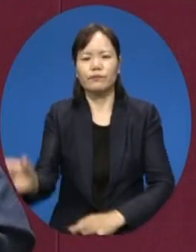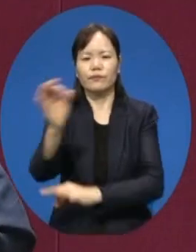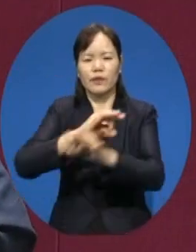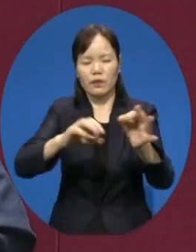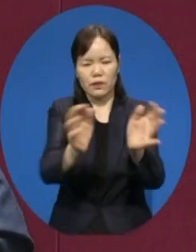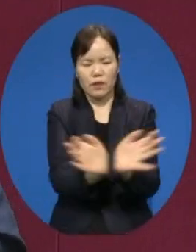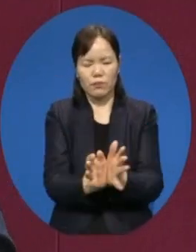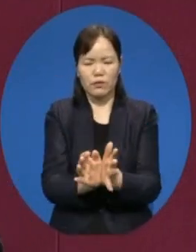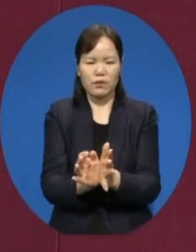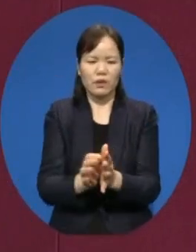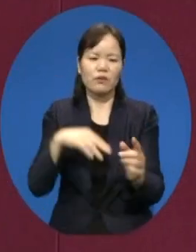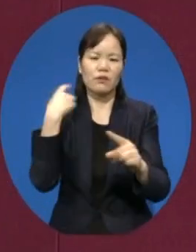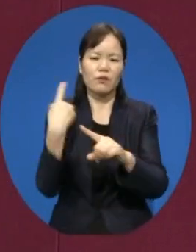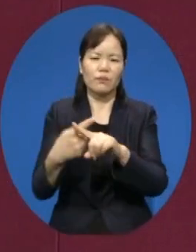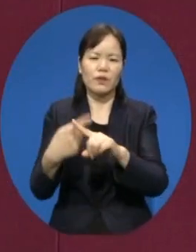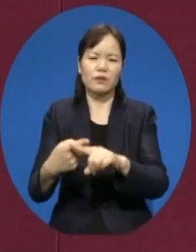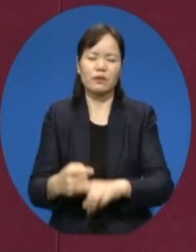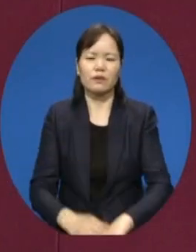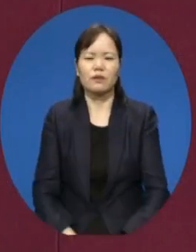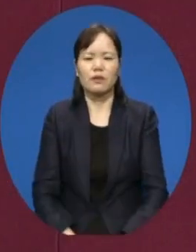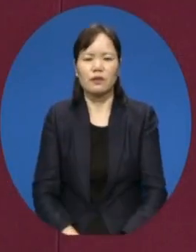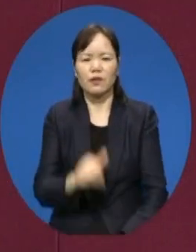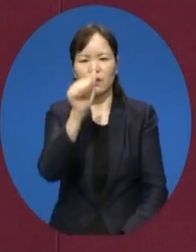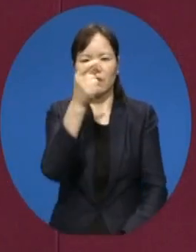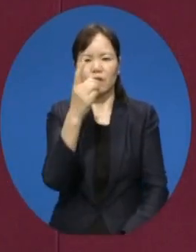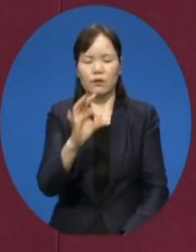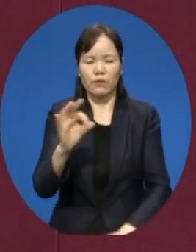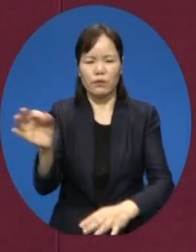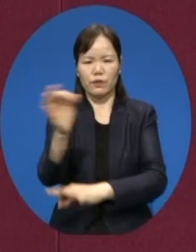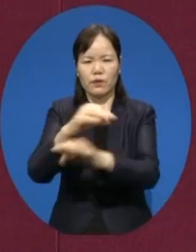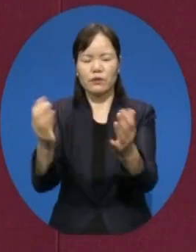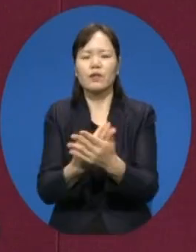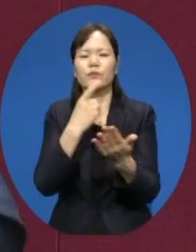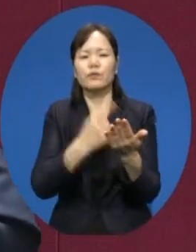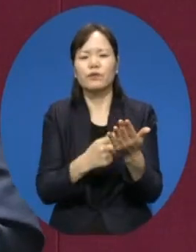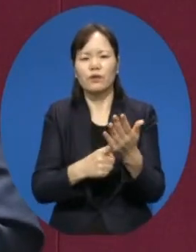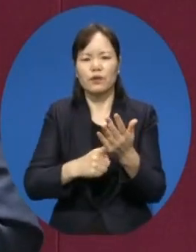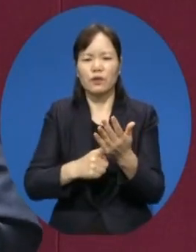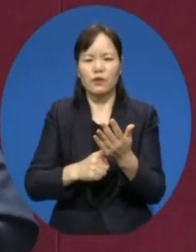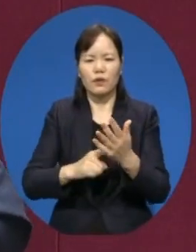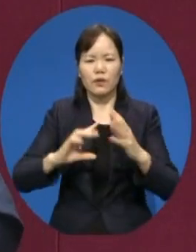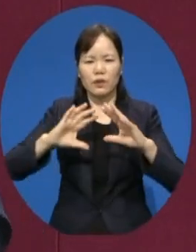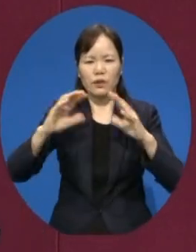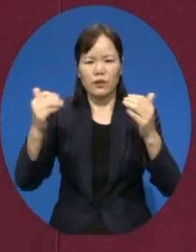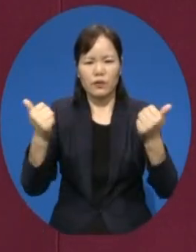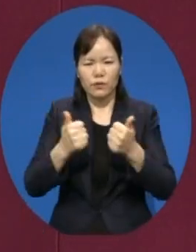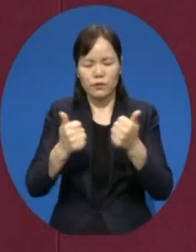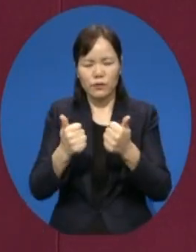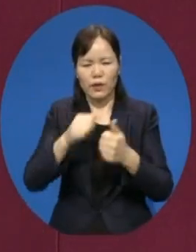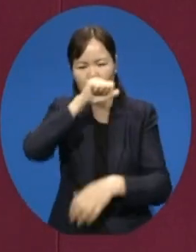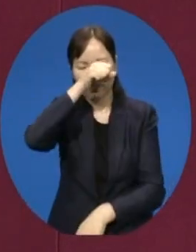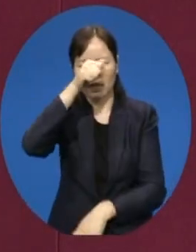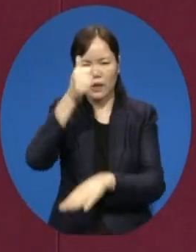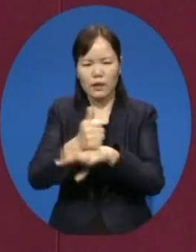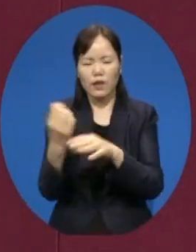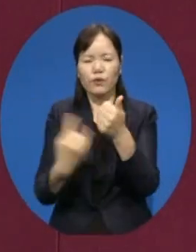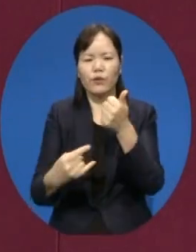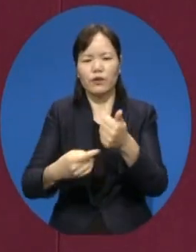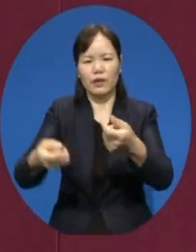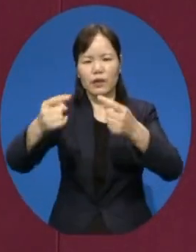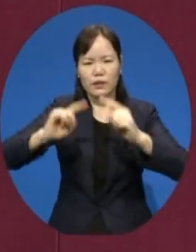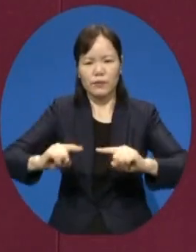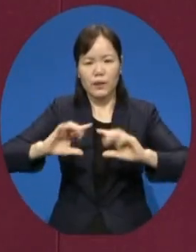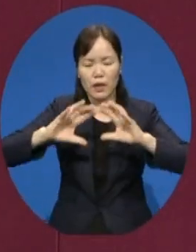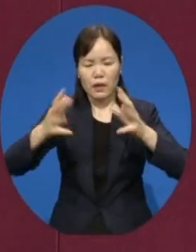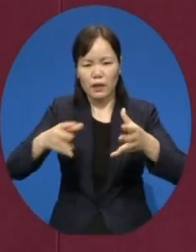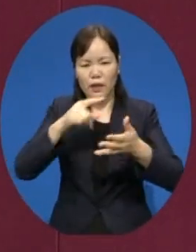경제부처도 한심하게 마찬가지입니다. 홍남기 경제부총리 국회 예결위에 나와서 나라 곳간